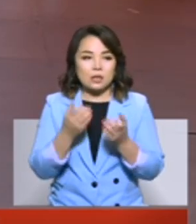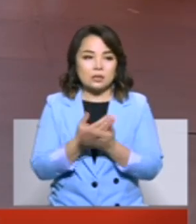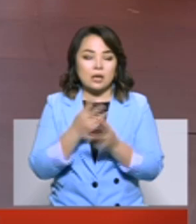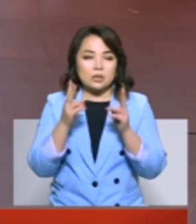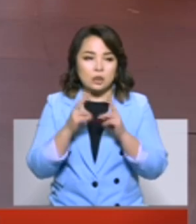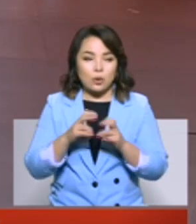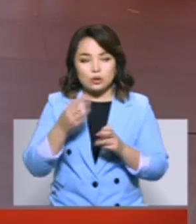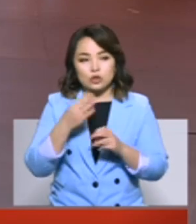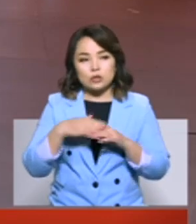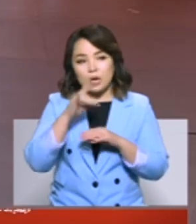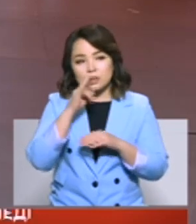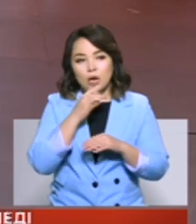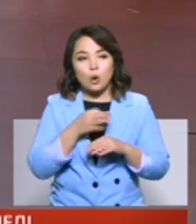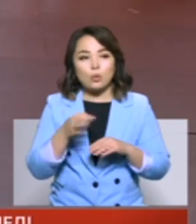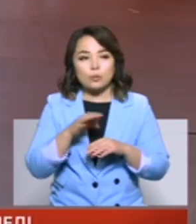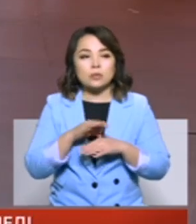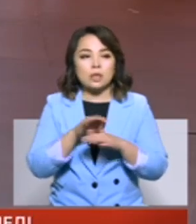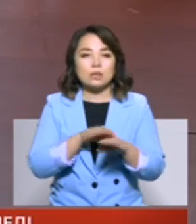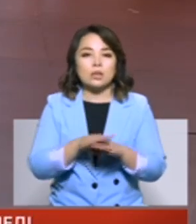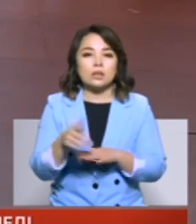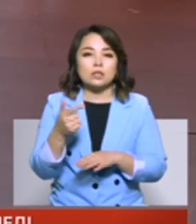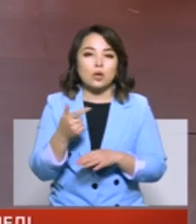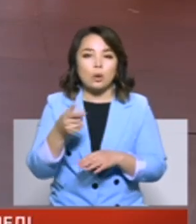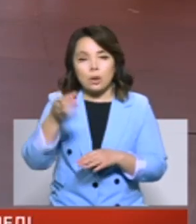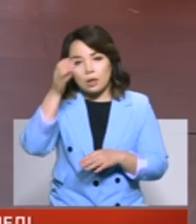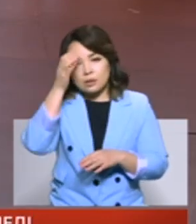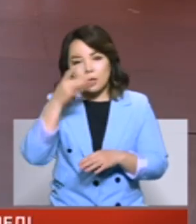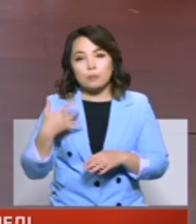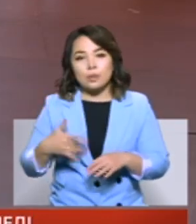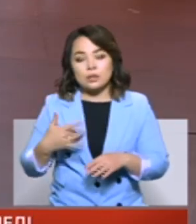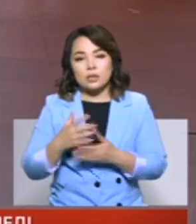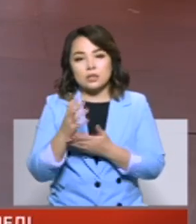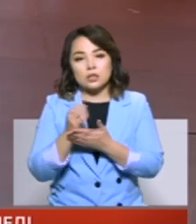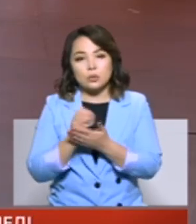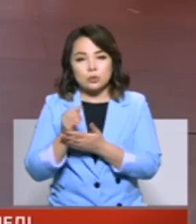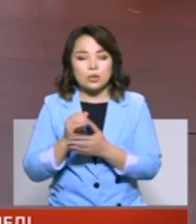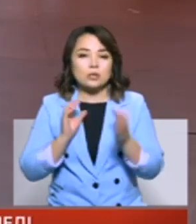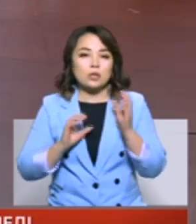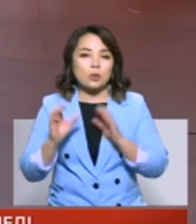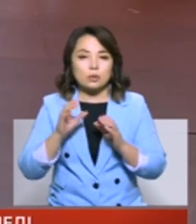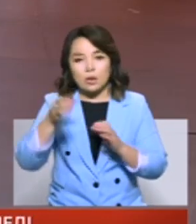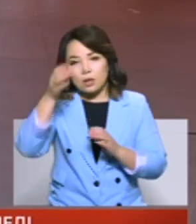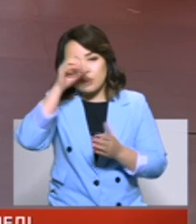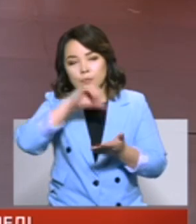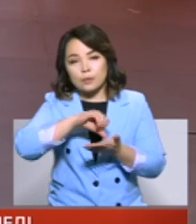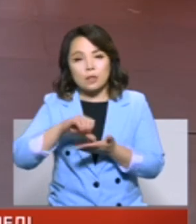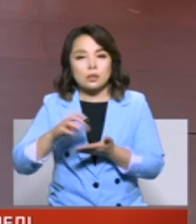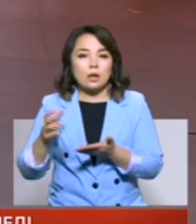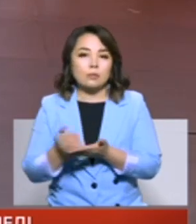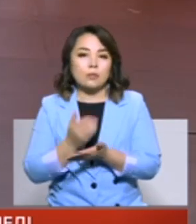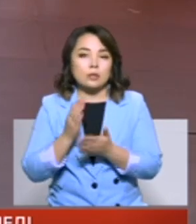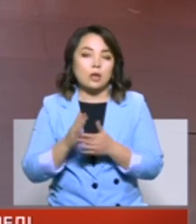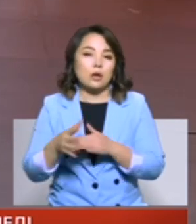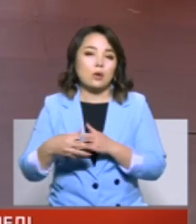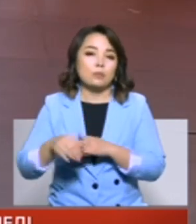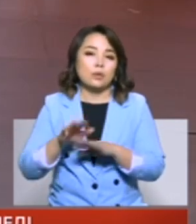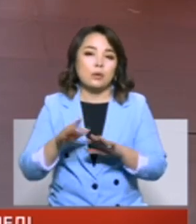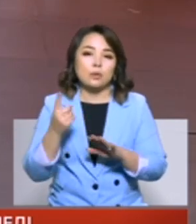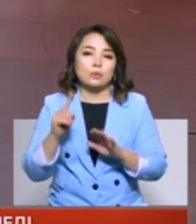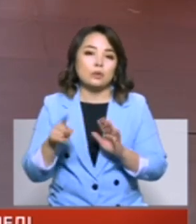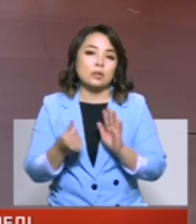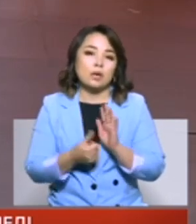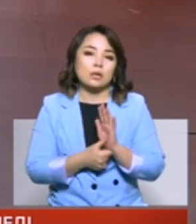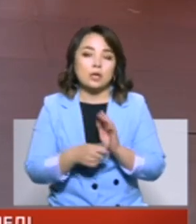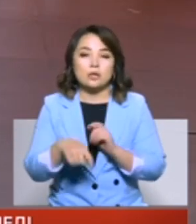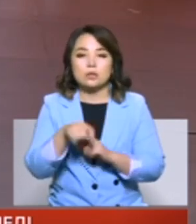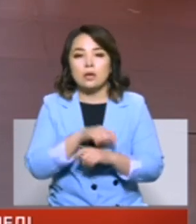Шығыс Қазақстан облысында жүргізілген. Геоғалымдар мен Минералдық ресурстар институты ғалымдары тапқан кен орнының аумағы